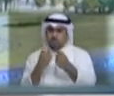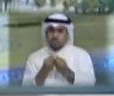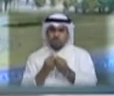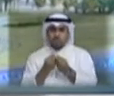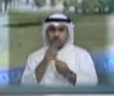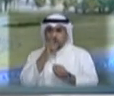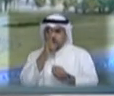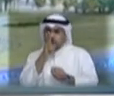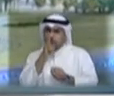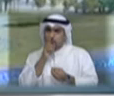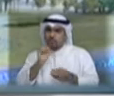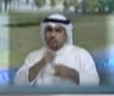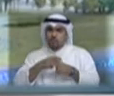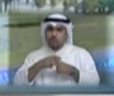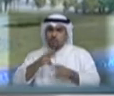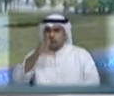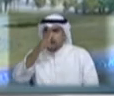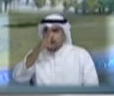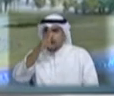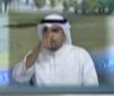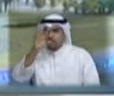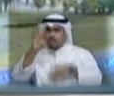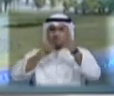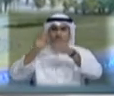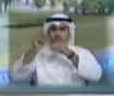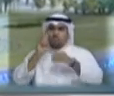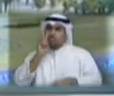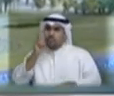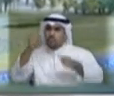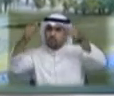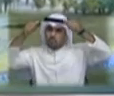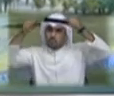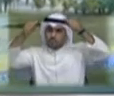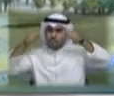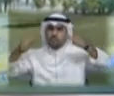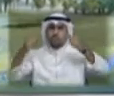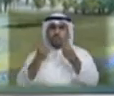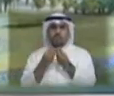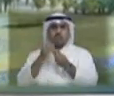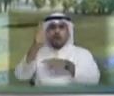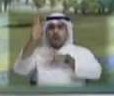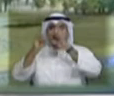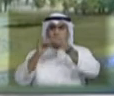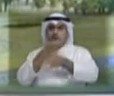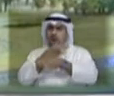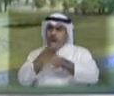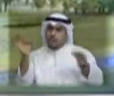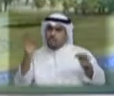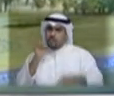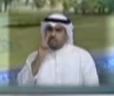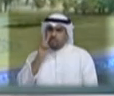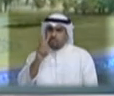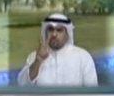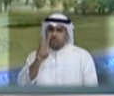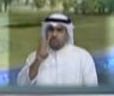الانعكاس سواء دولة الكويت في الماضي أو في الحاضر، وصورة حقيقية عن اللي